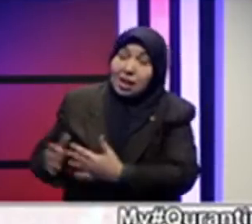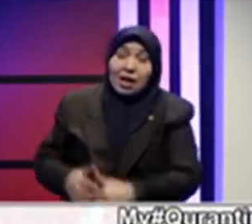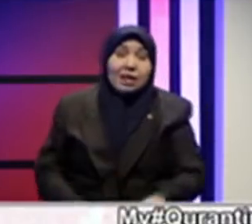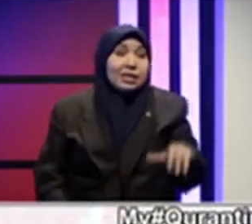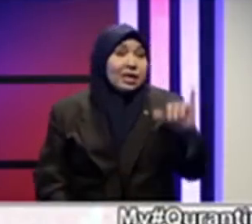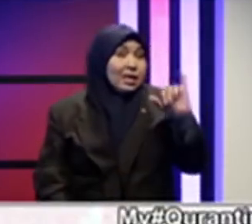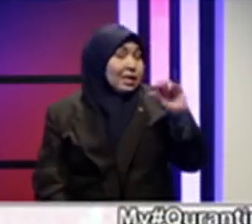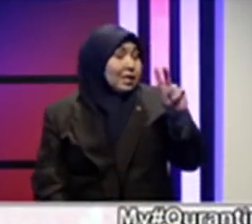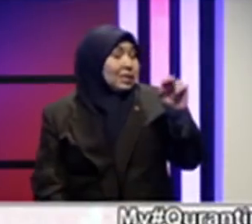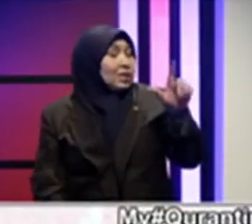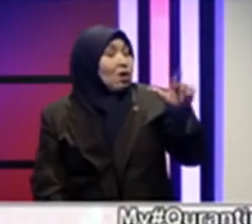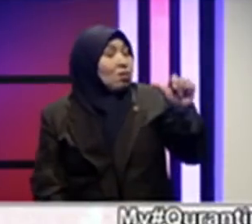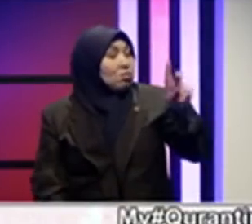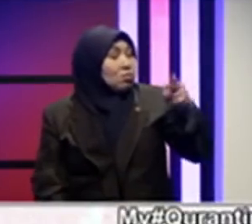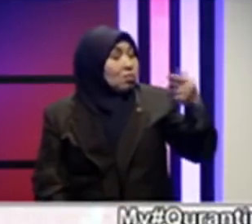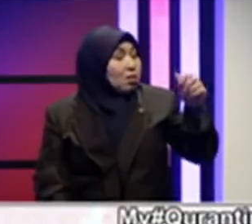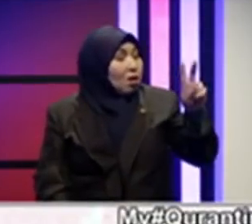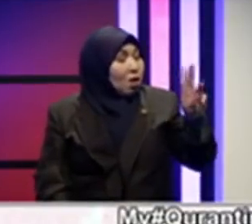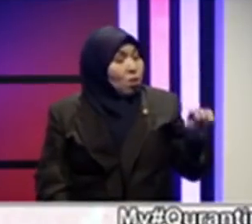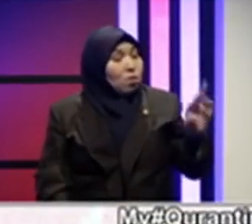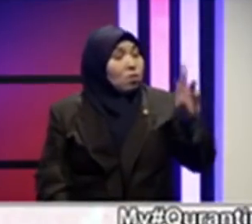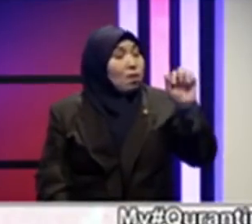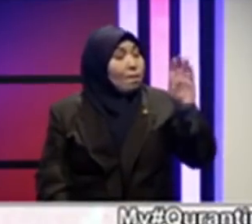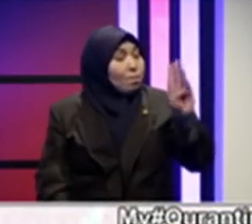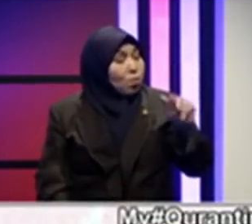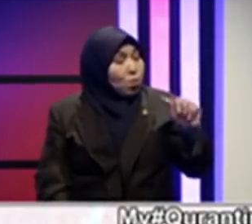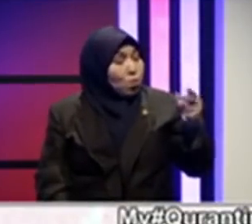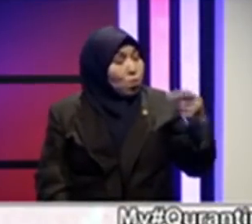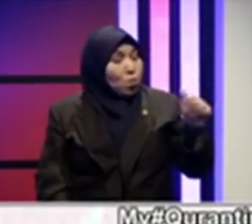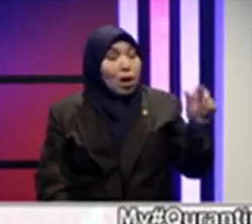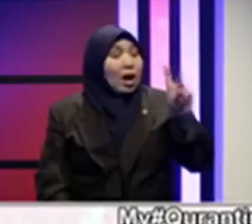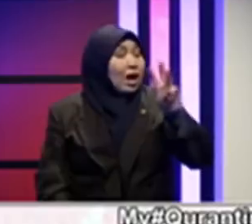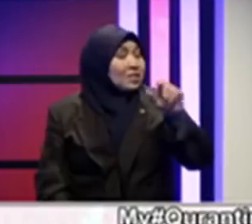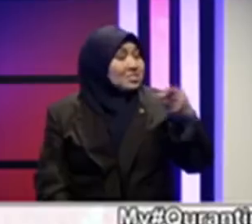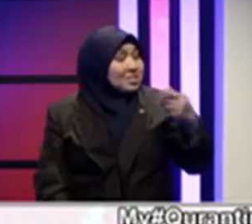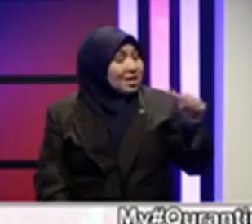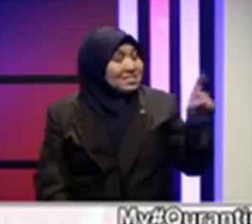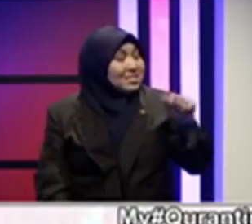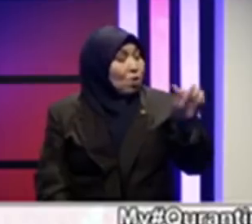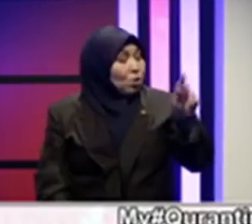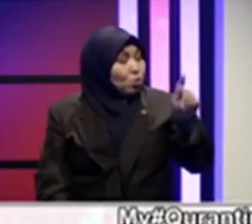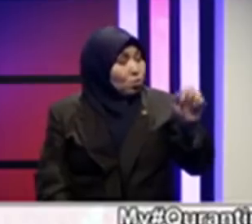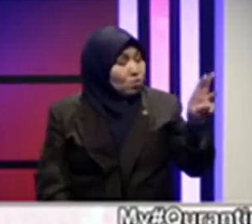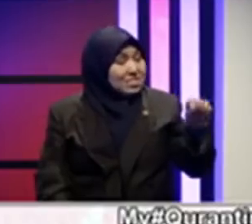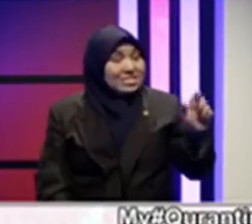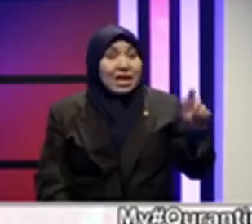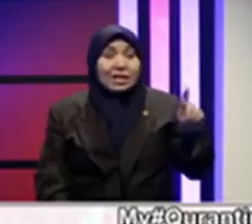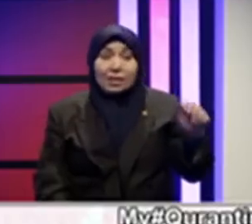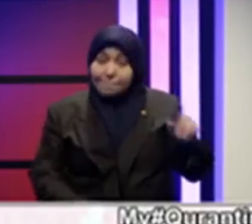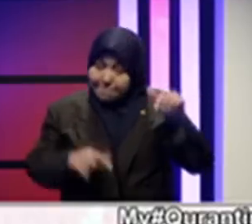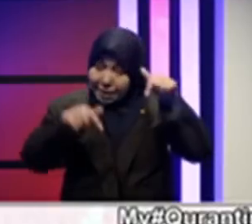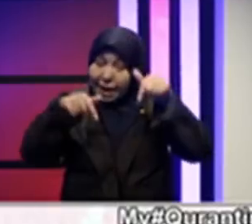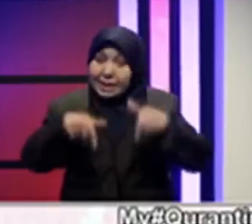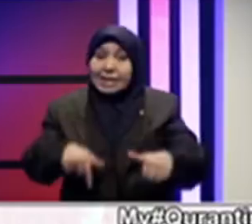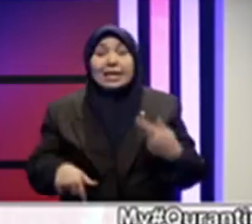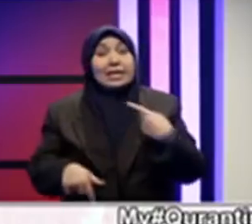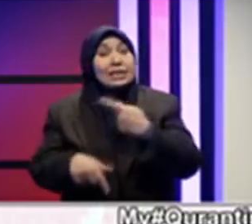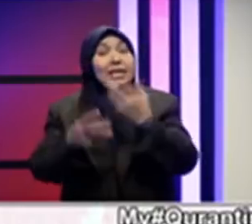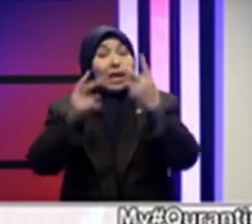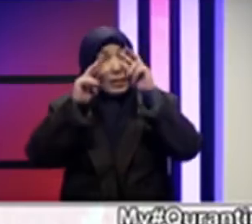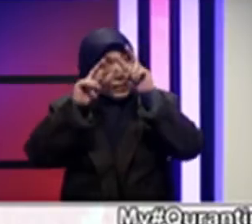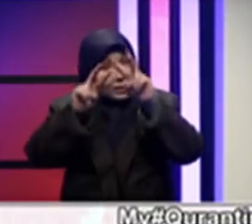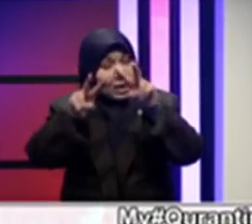Allaha huwa rabbi wa rabbukum fa'buduhu. Hadha siratul mustaqim. Baik, pada hari ini kita nak melihat